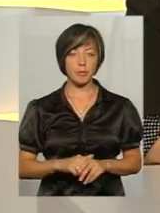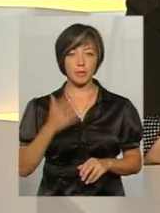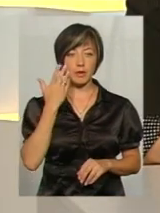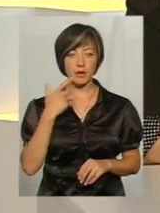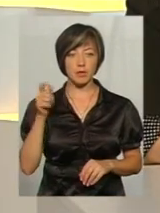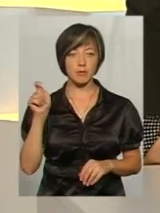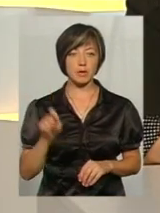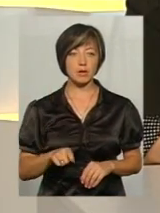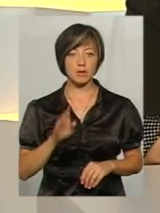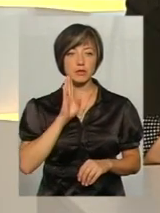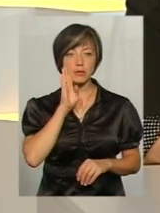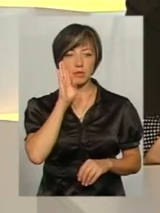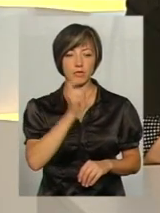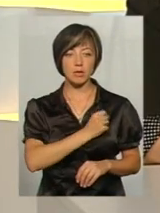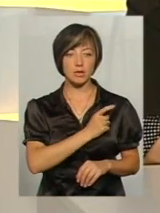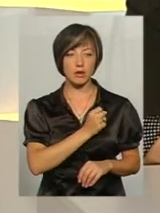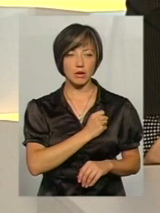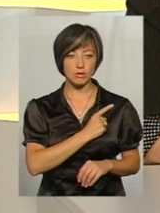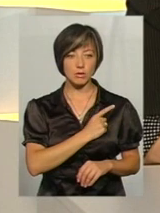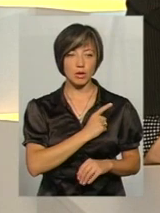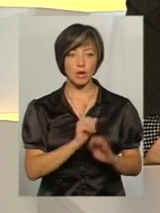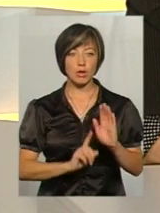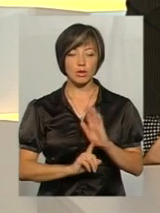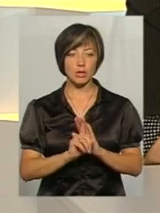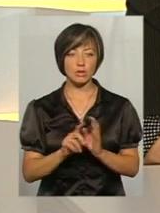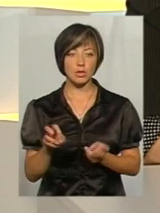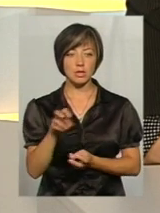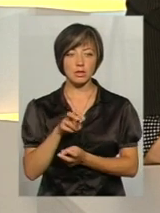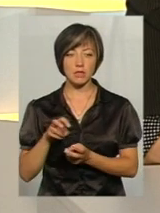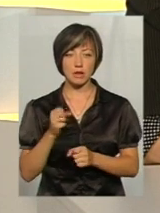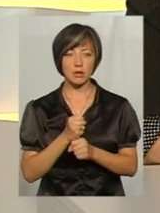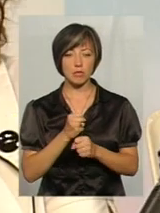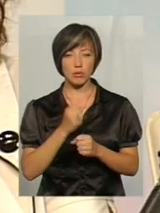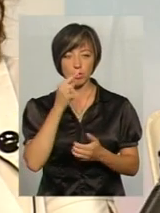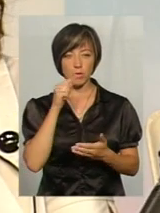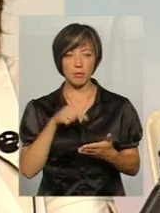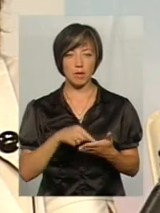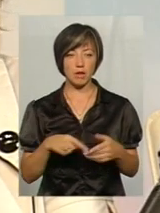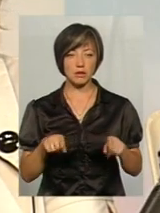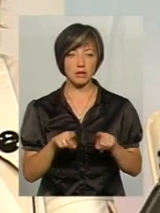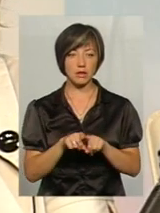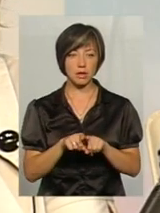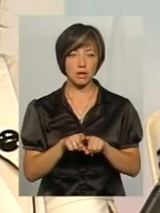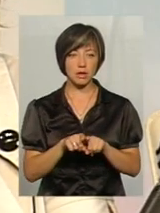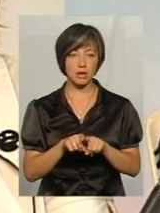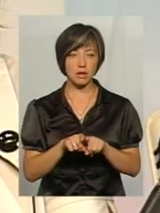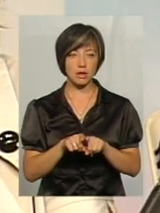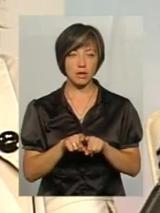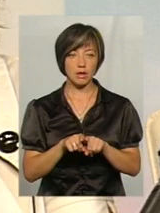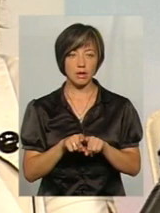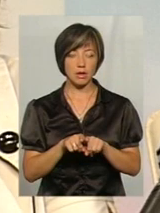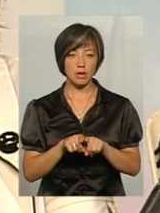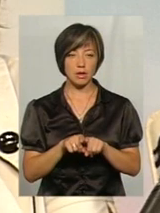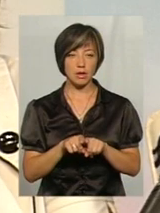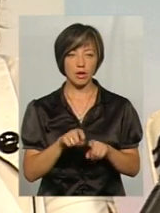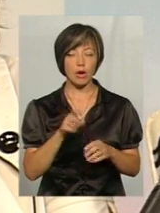я заранку в Одессу, вот, начала искать и попала на таких хороших людей. Но я не знала,